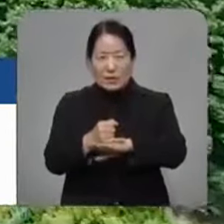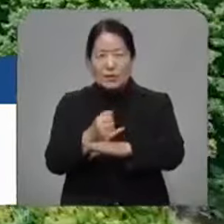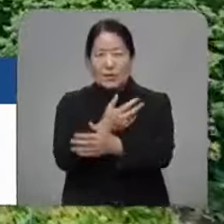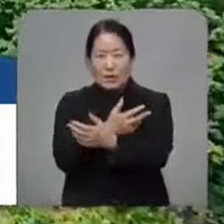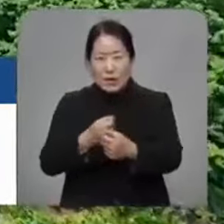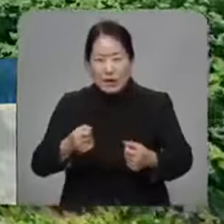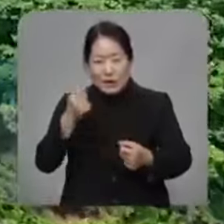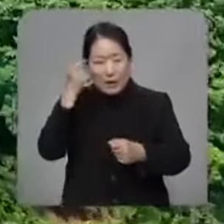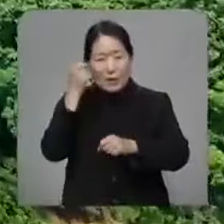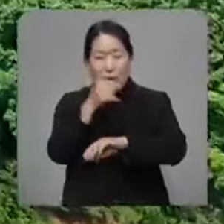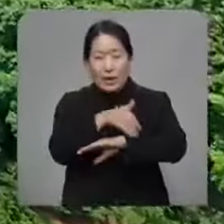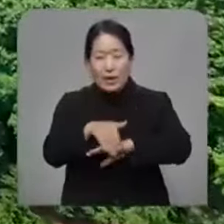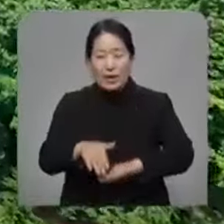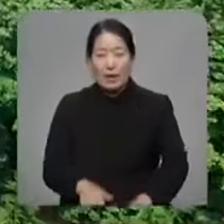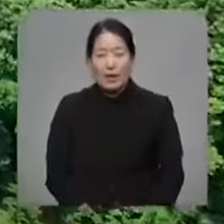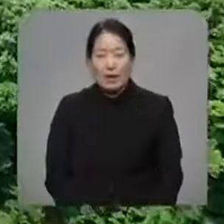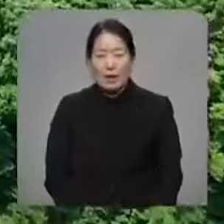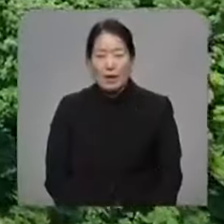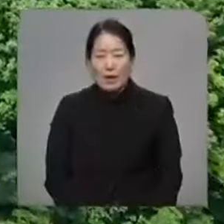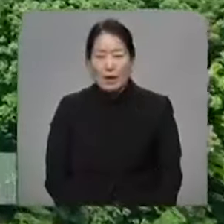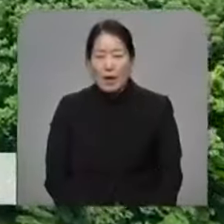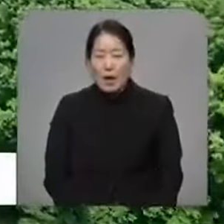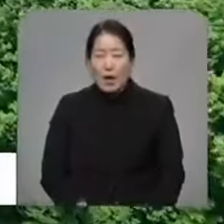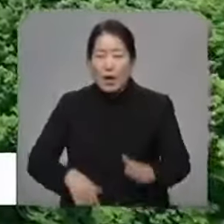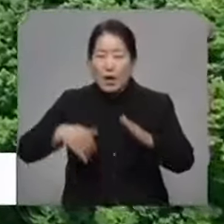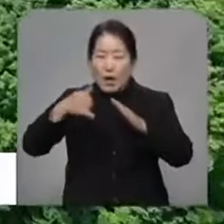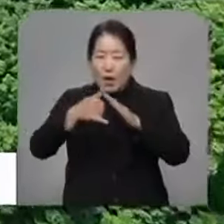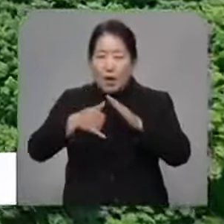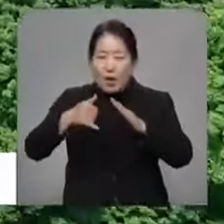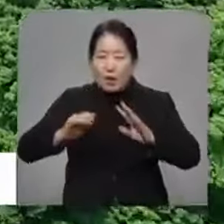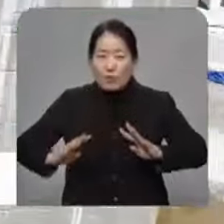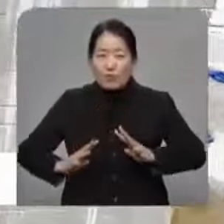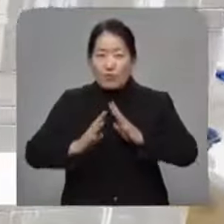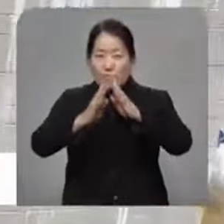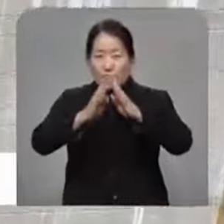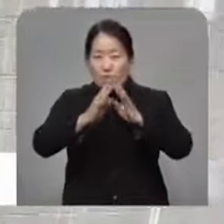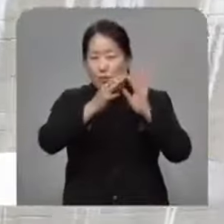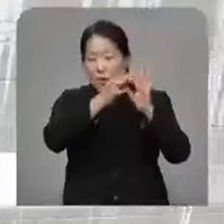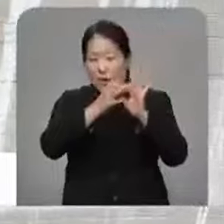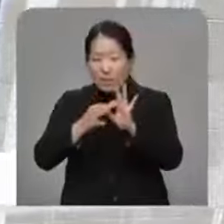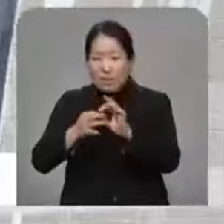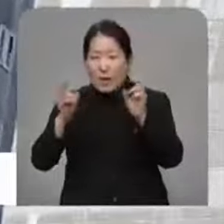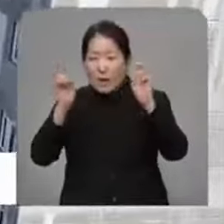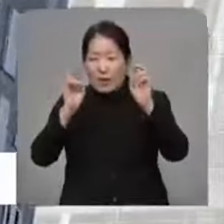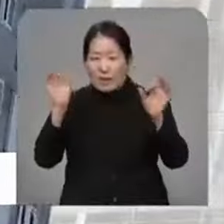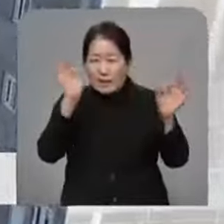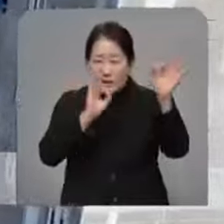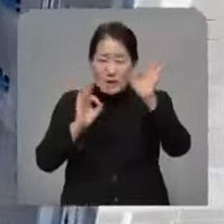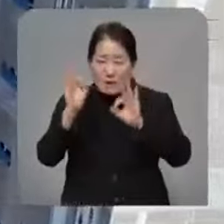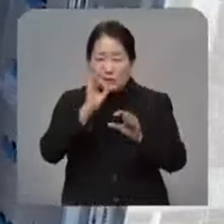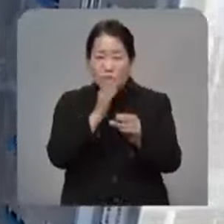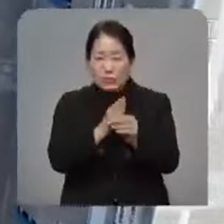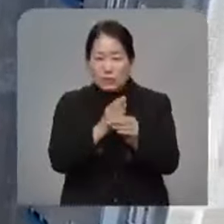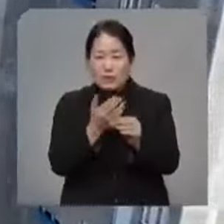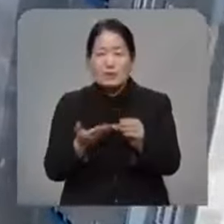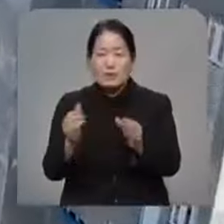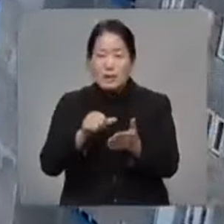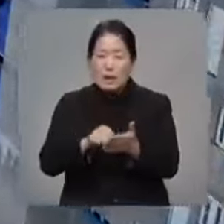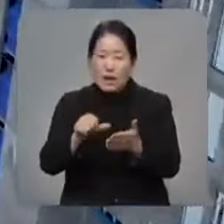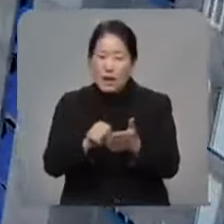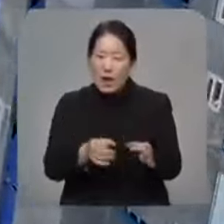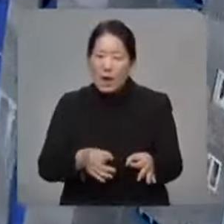예정입니다 공사를 이어갈 건실한 사업자를 지역 사회가 기대하고 있지만 자재값 상승과 고금리